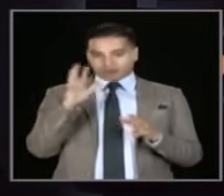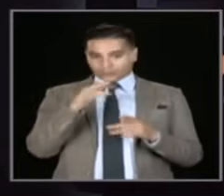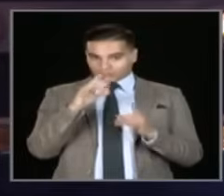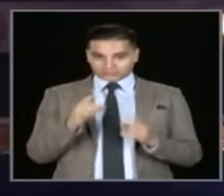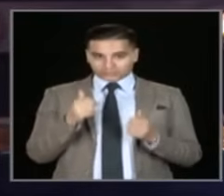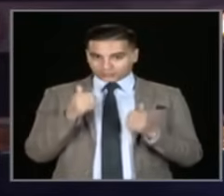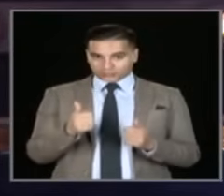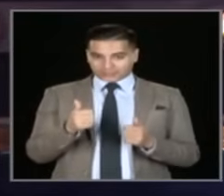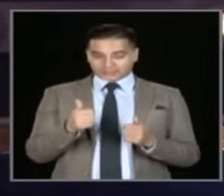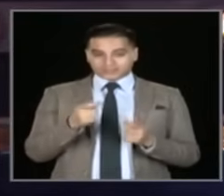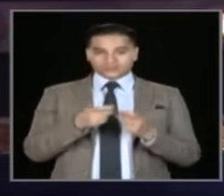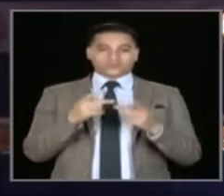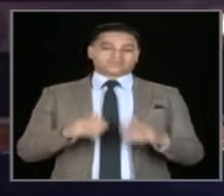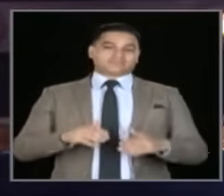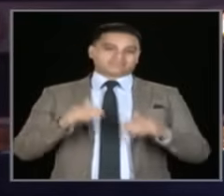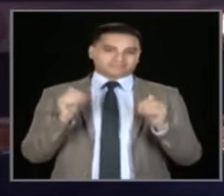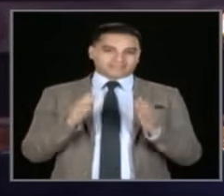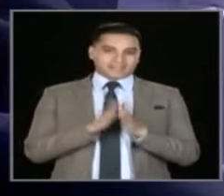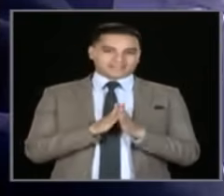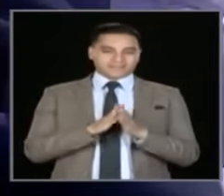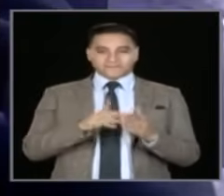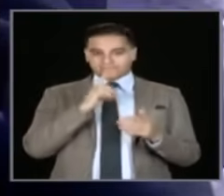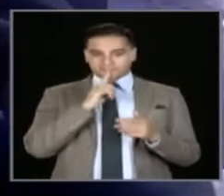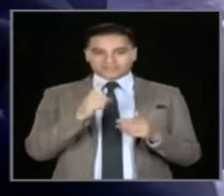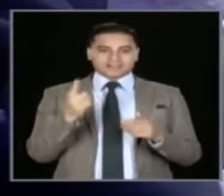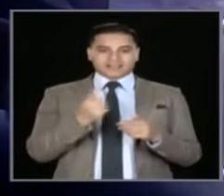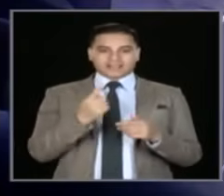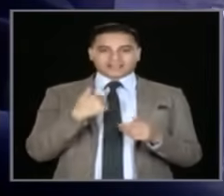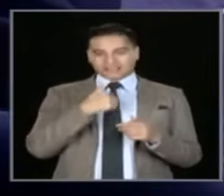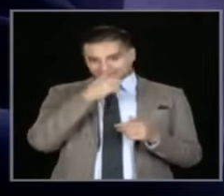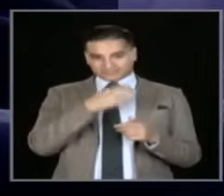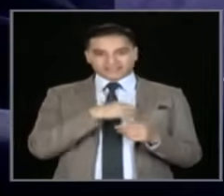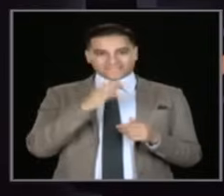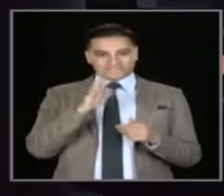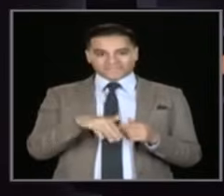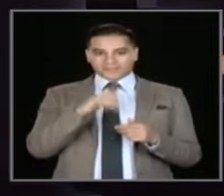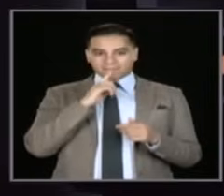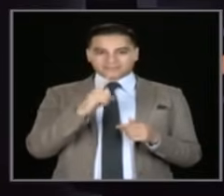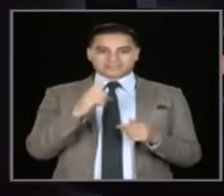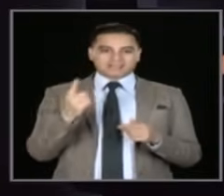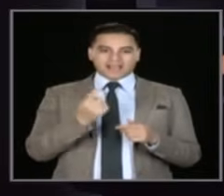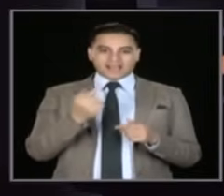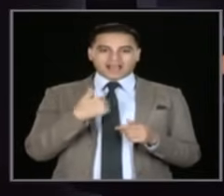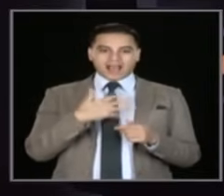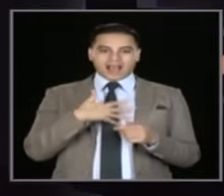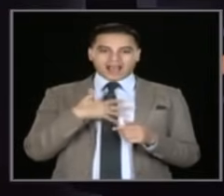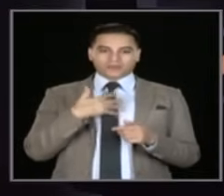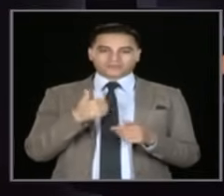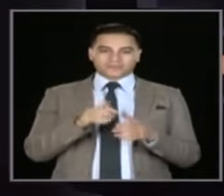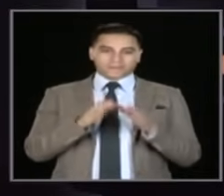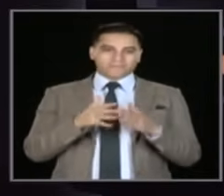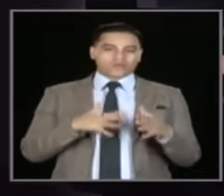الحمد لله. ودعت البطولة للأسف. متضايق جدا بصراحة، إن أنا أول مرة يعني ما كنتش حابب أخرج من دور المجموعات،